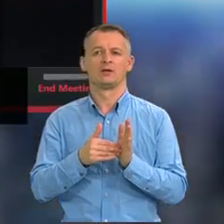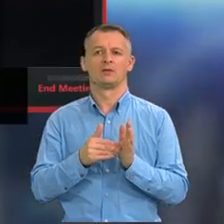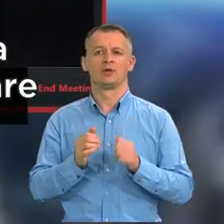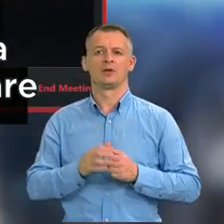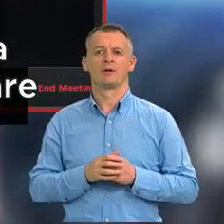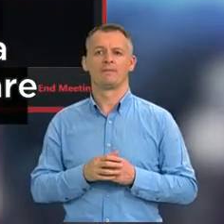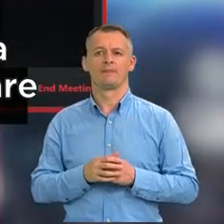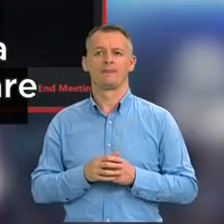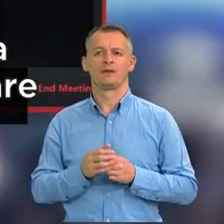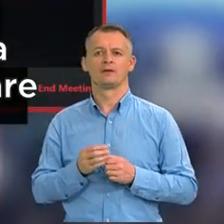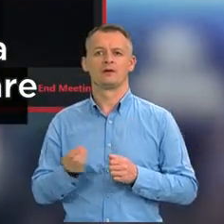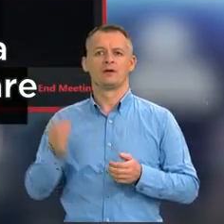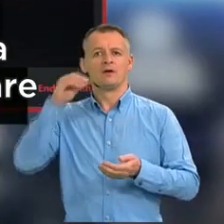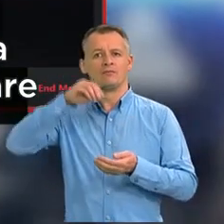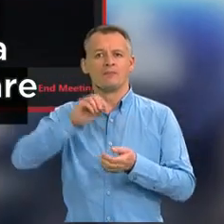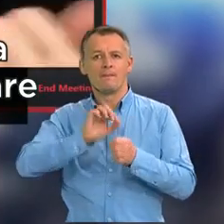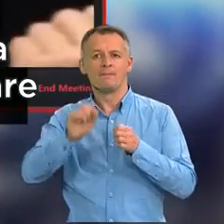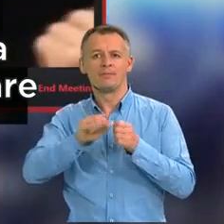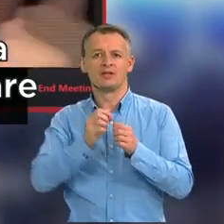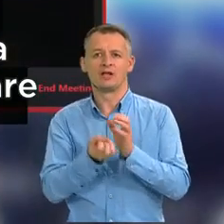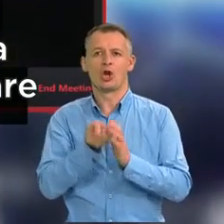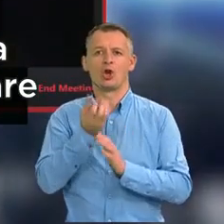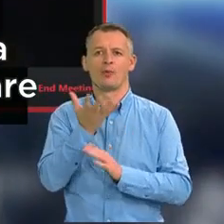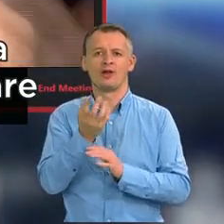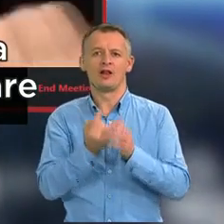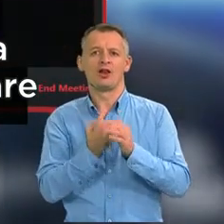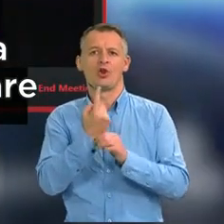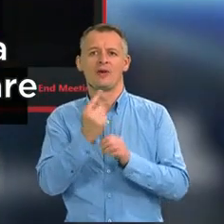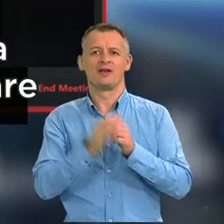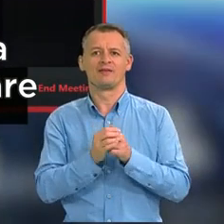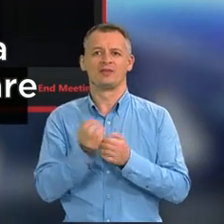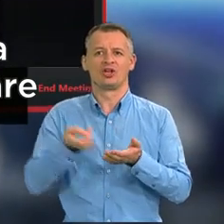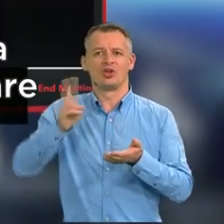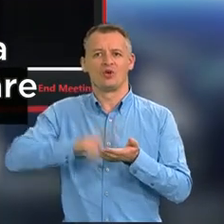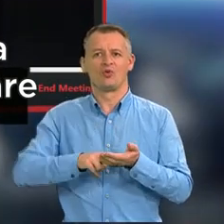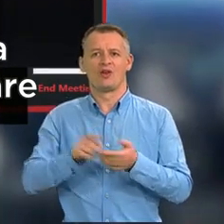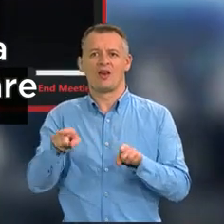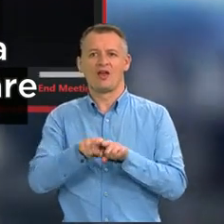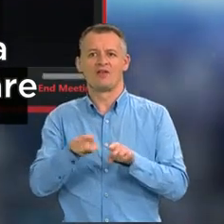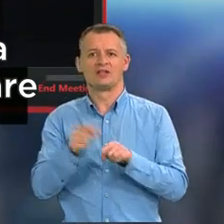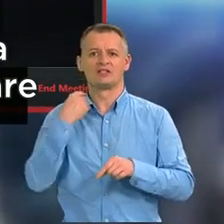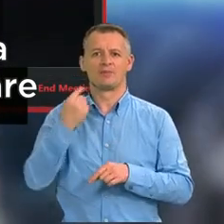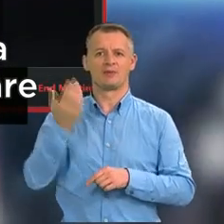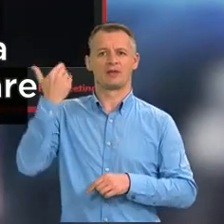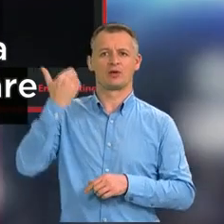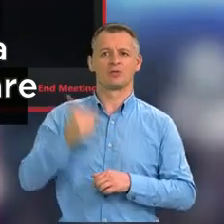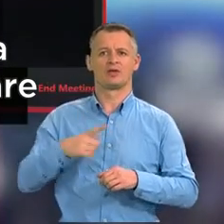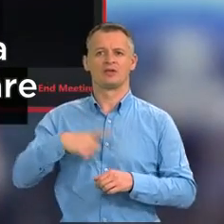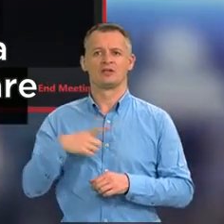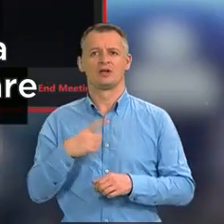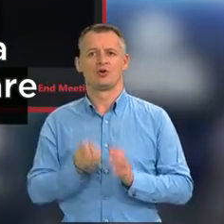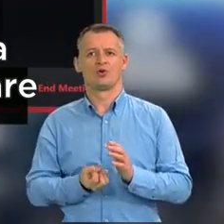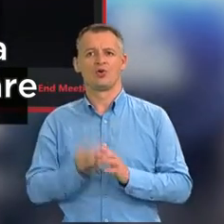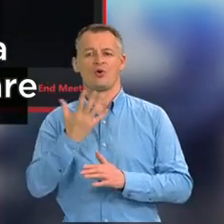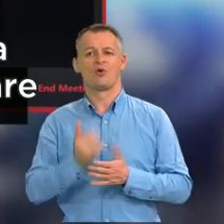to light candles again, like all that previous week. So this is like a